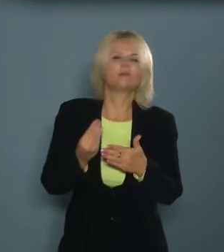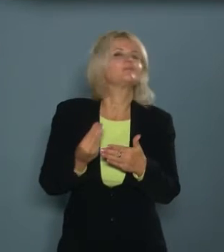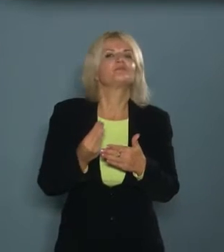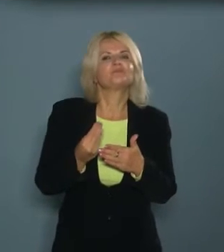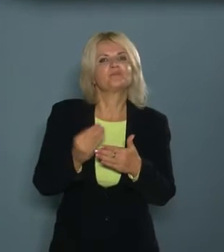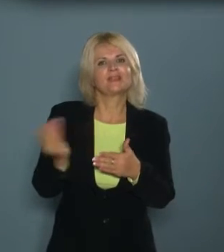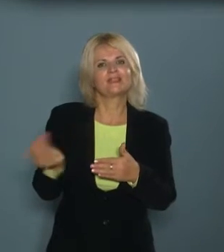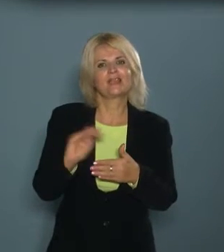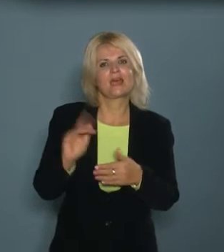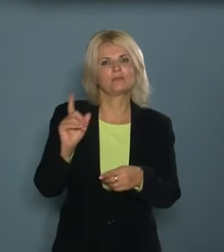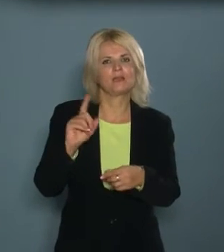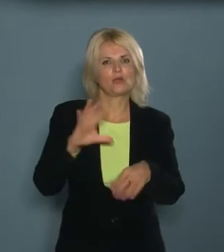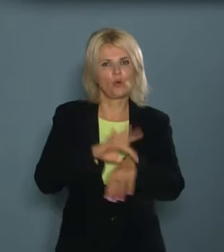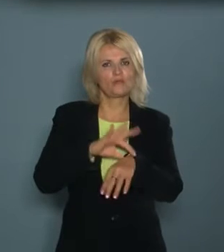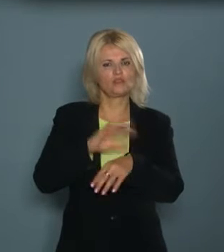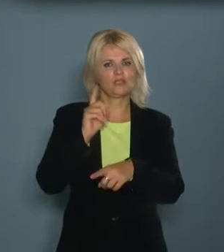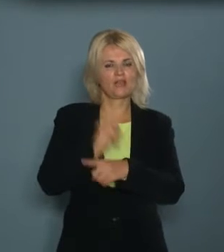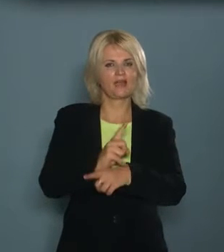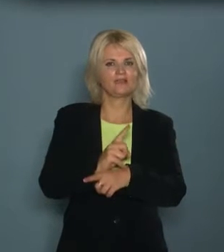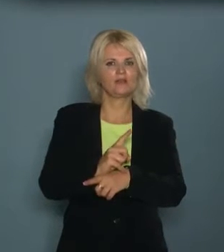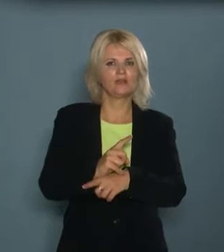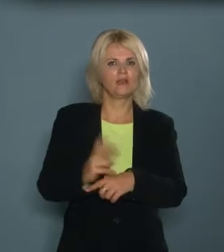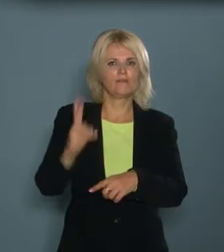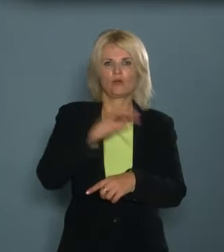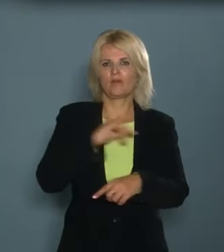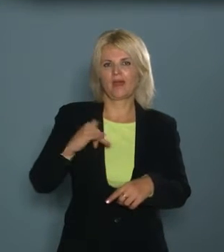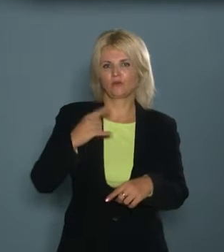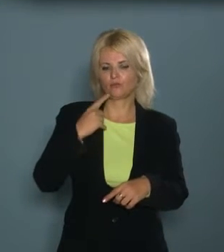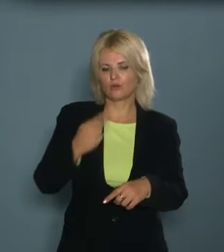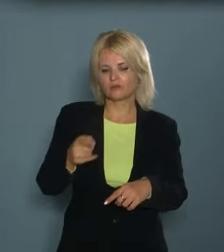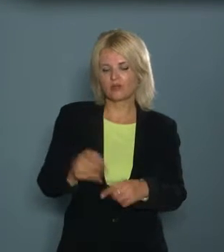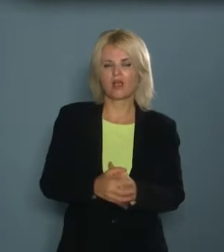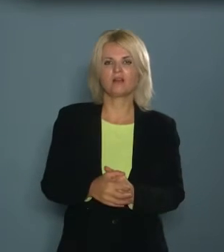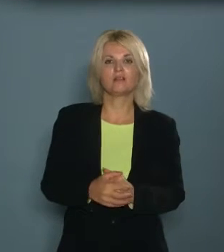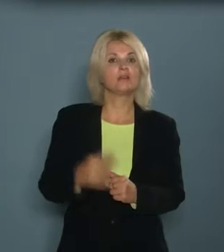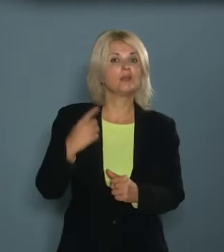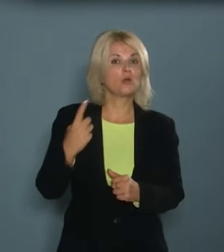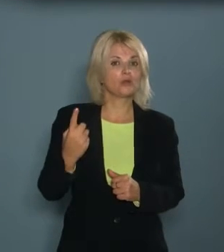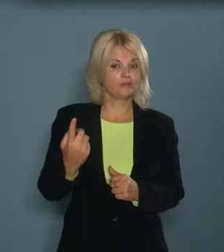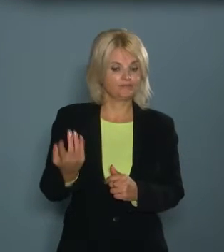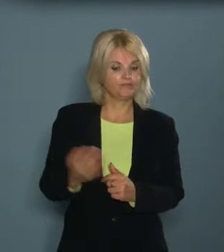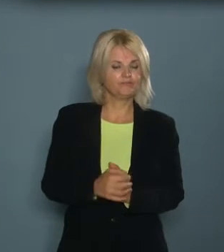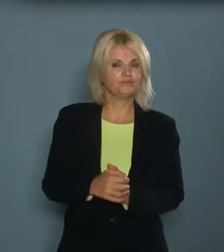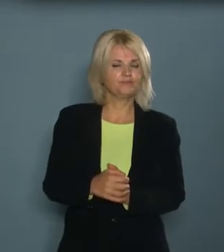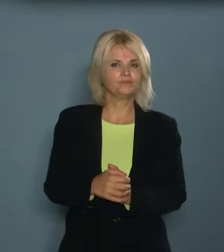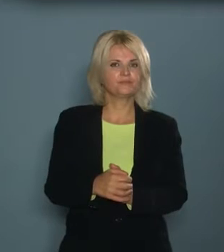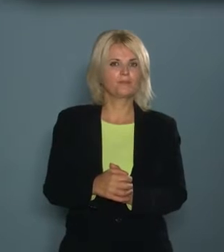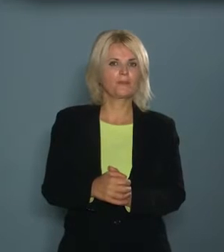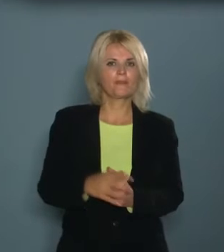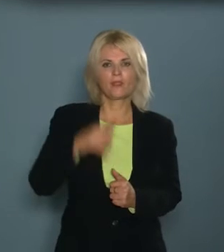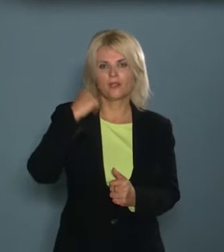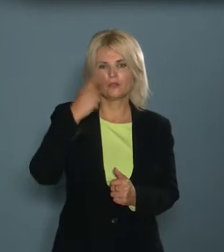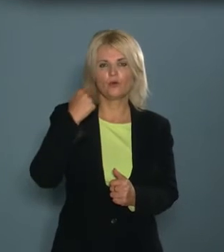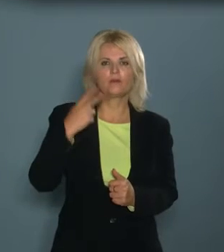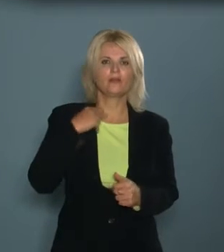szinten gyermekorvosi rendelő. Ha már itt a fővárost említette, akkor ön személy szerint Orbán